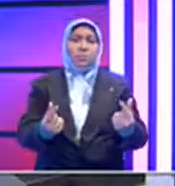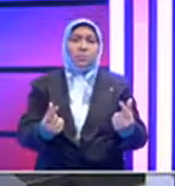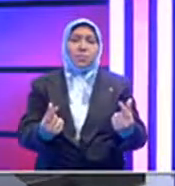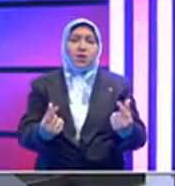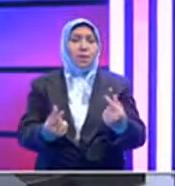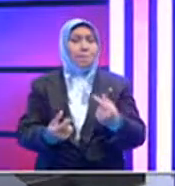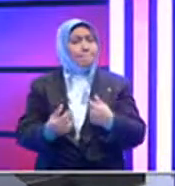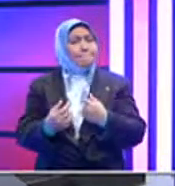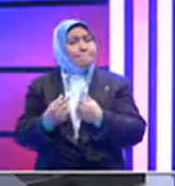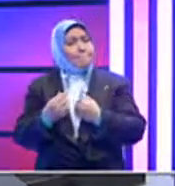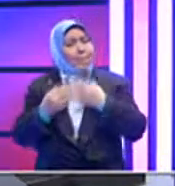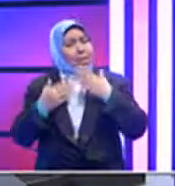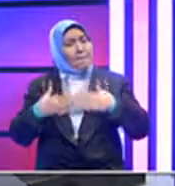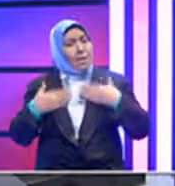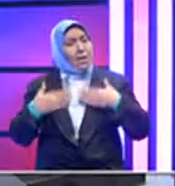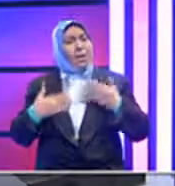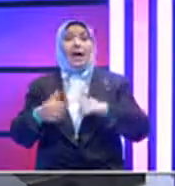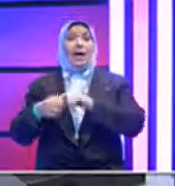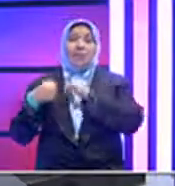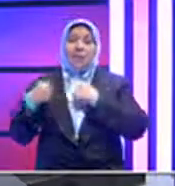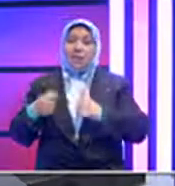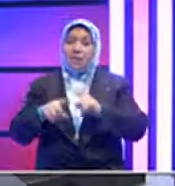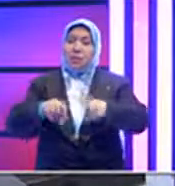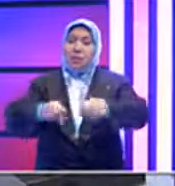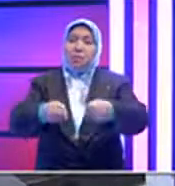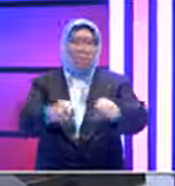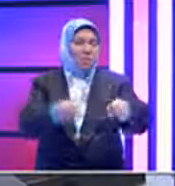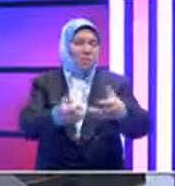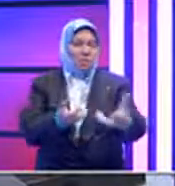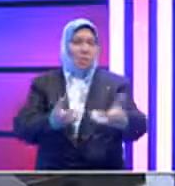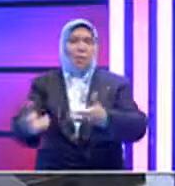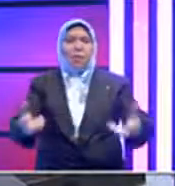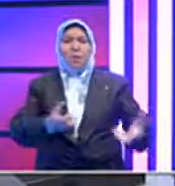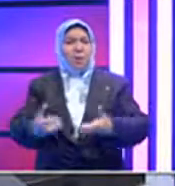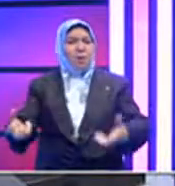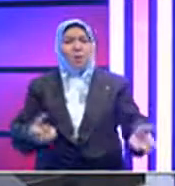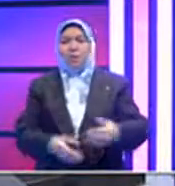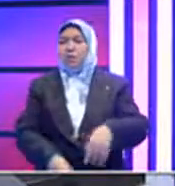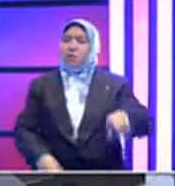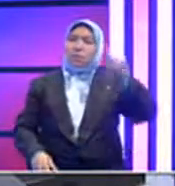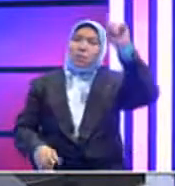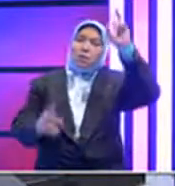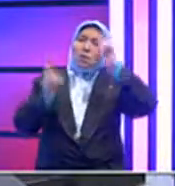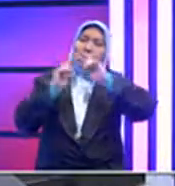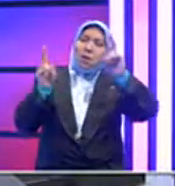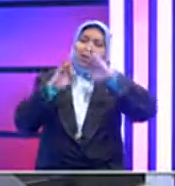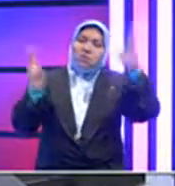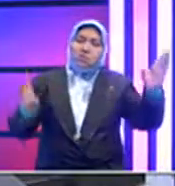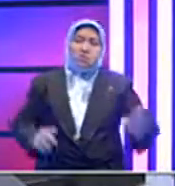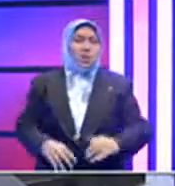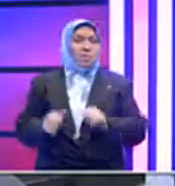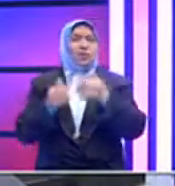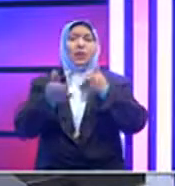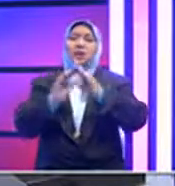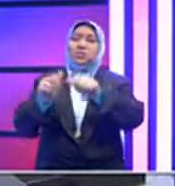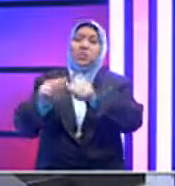menyuburkan hati-hati kita saat DVD pecah-pecah ini betah oniline nilai-nilai itu now nauzubillahminzalik Oke Baik